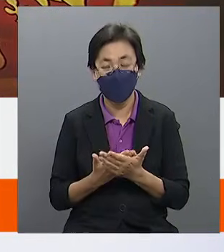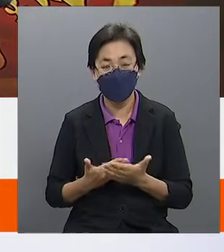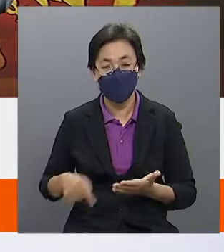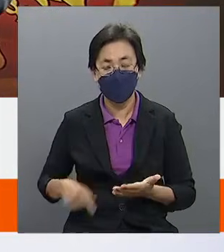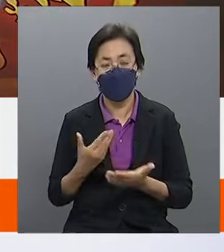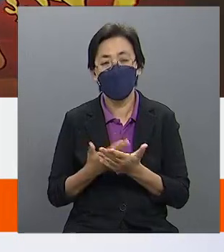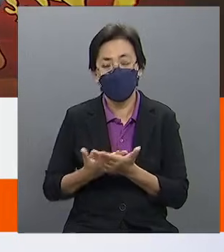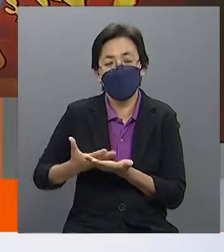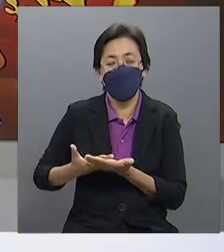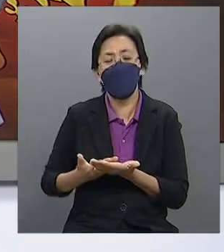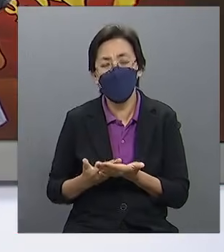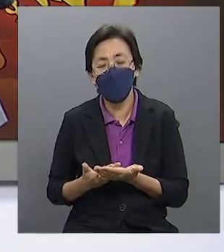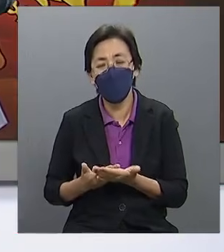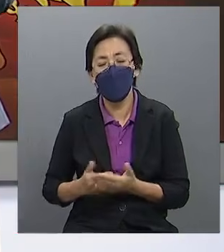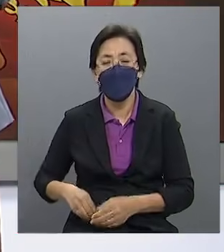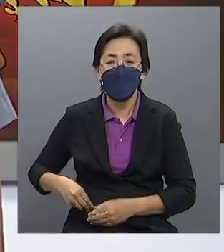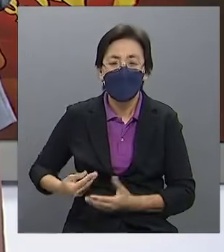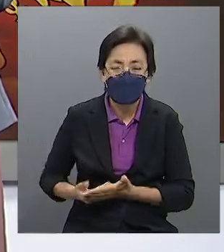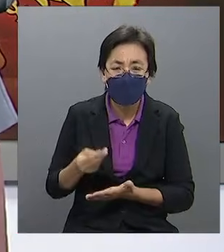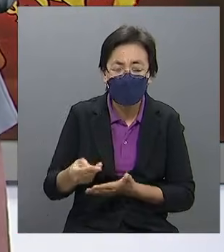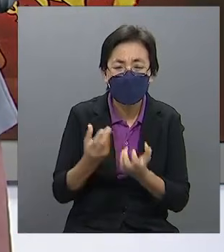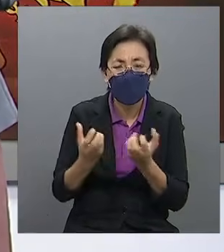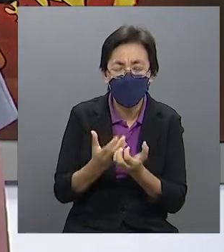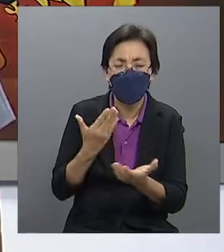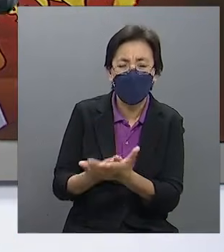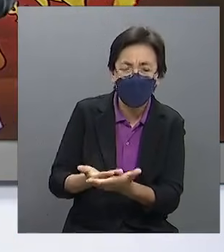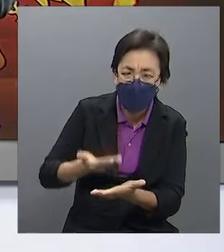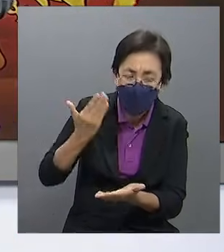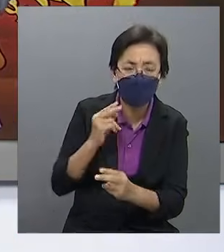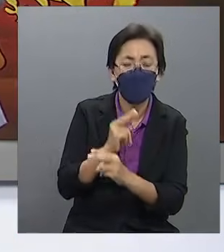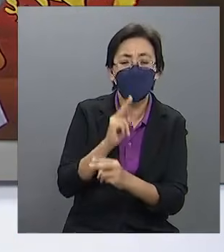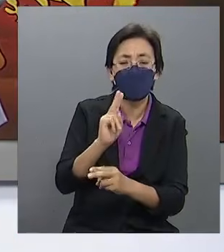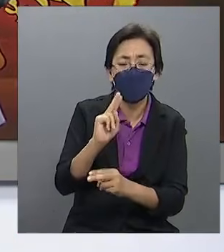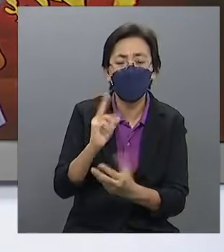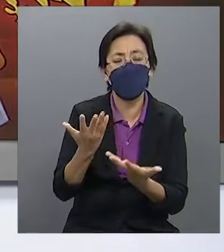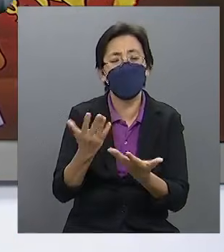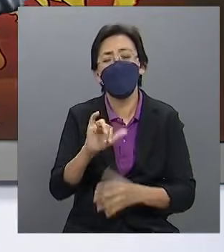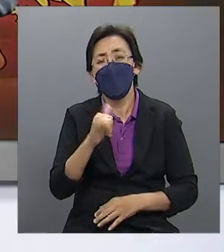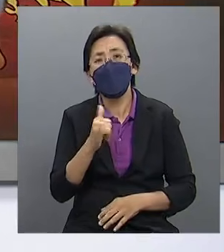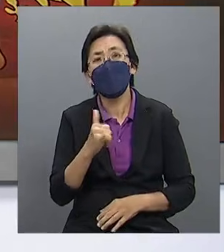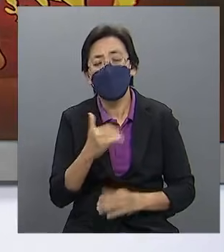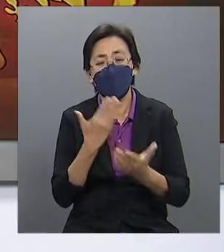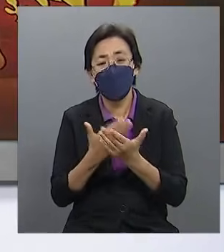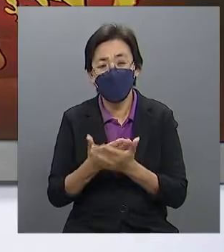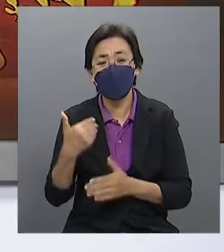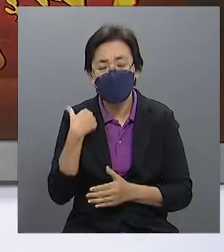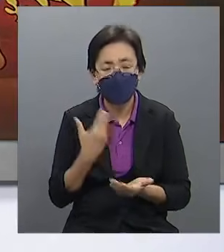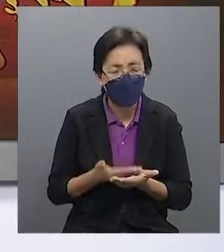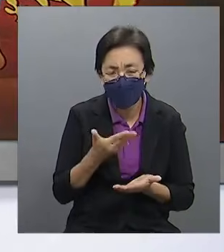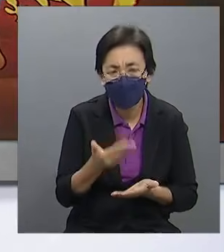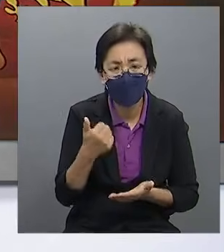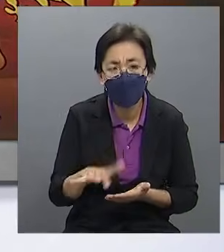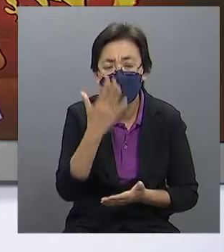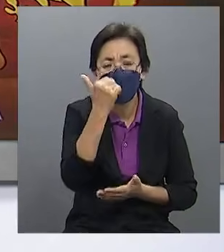ต้องควักเงินซื้อของแพงมากขึ้นกว่า2เท่านะคะหรือบางคนค่ะมีเงินก็ซื้อไม่ได้เพราะว่าไม่มีของขายนะ